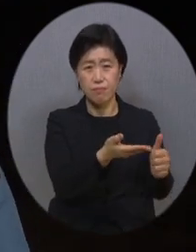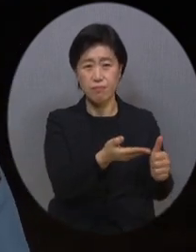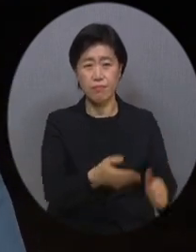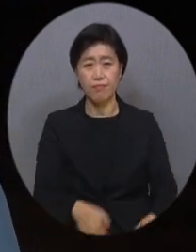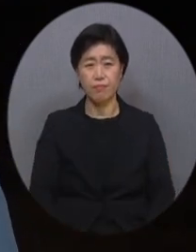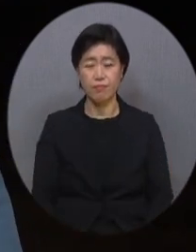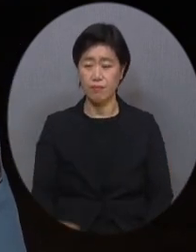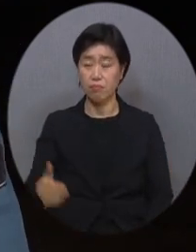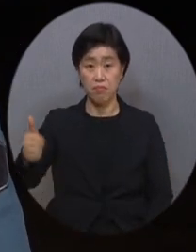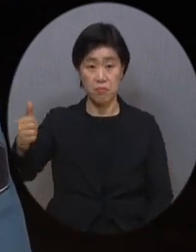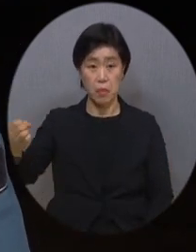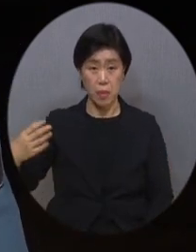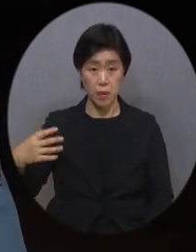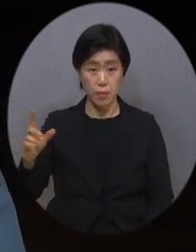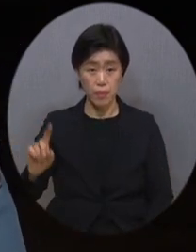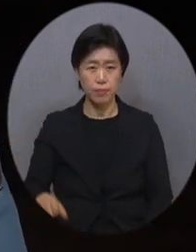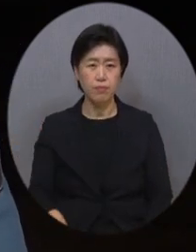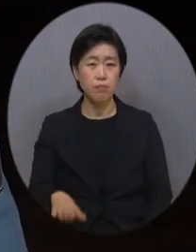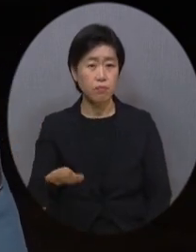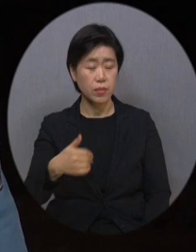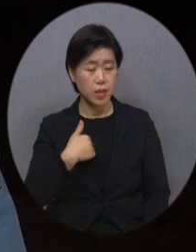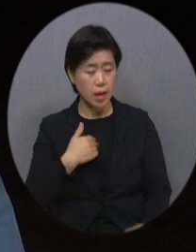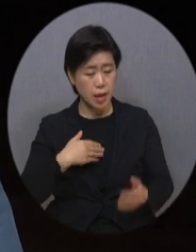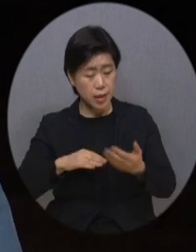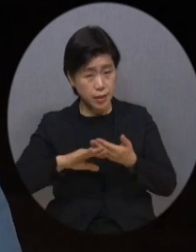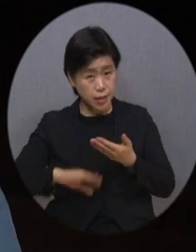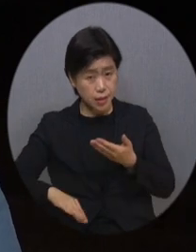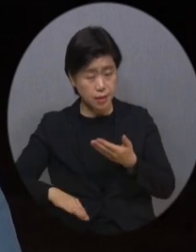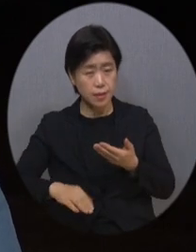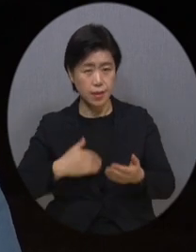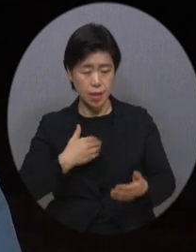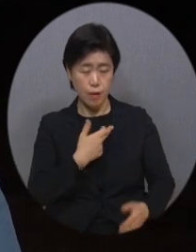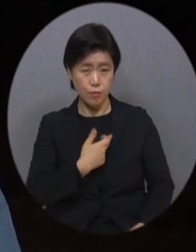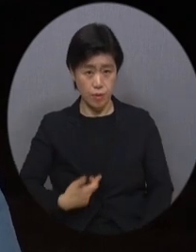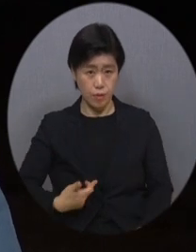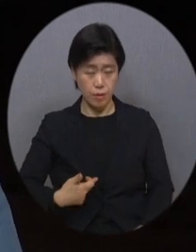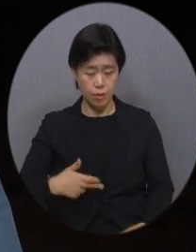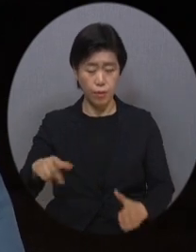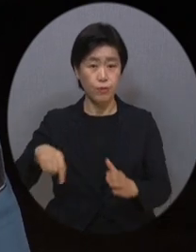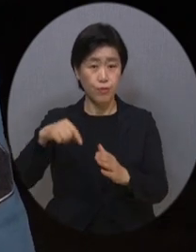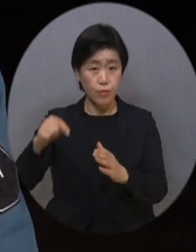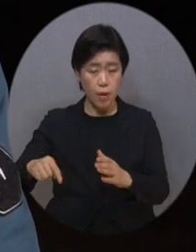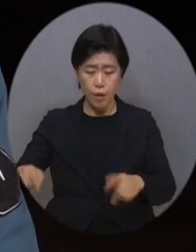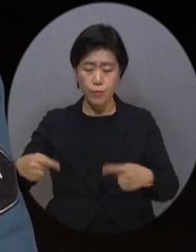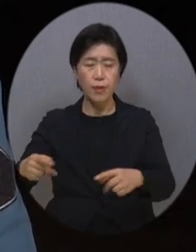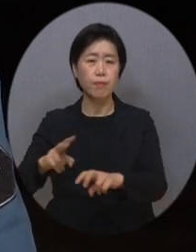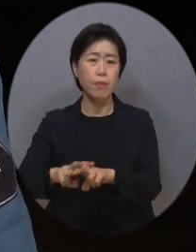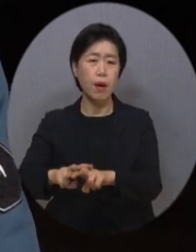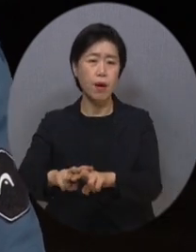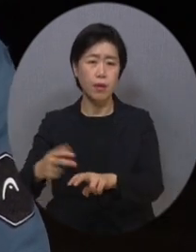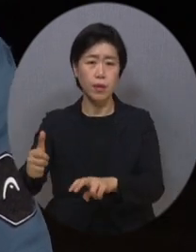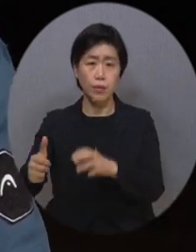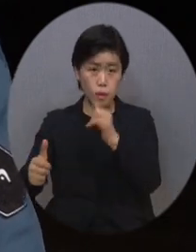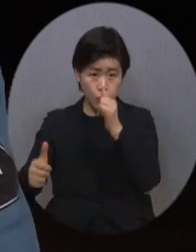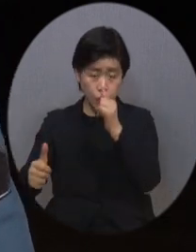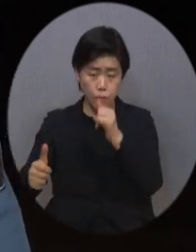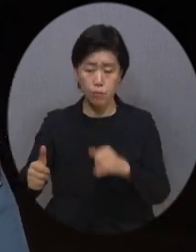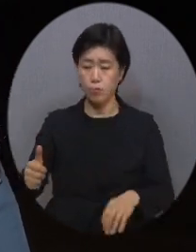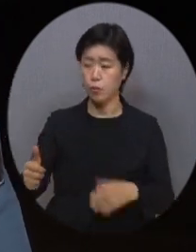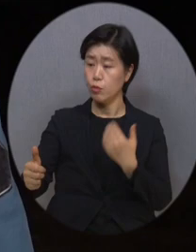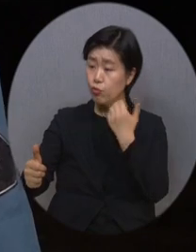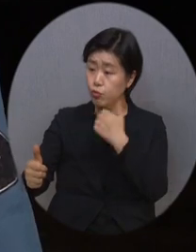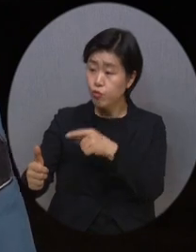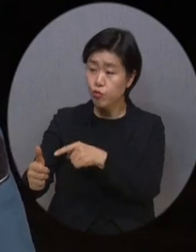동현이 형이 그러는 거야. 아, 우리 제자 중에 휠체어 탄 성악가가 있다는 거야. 그거 누구냐고. 그래서 알게 된 거야,